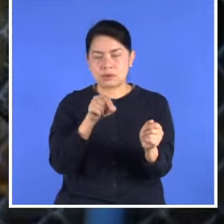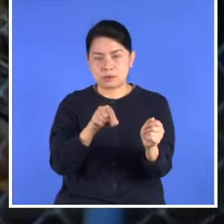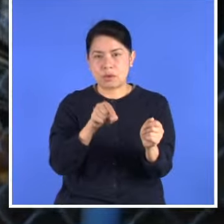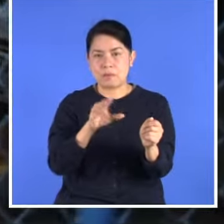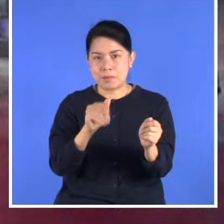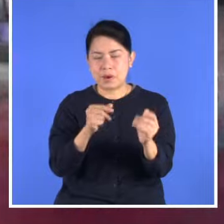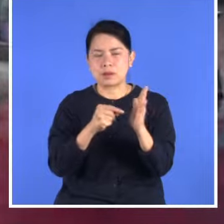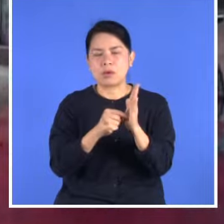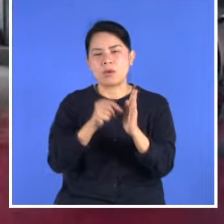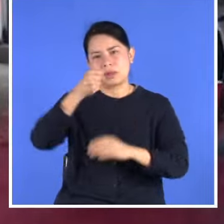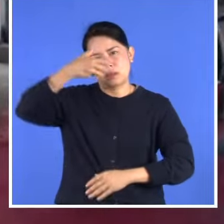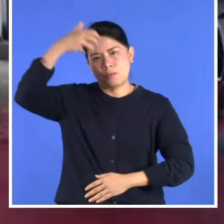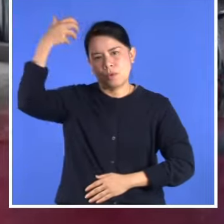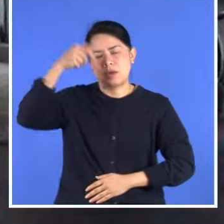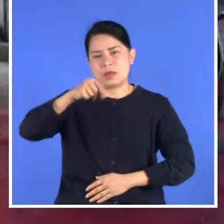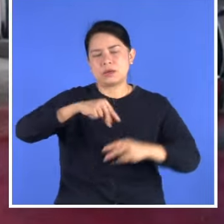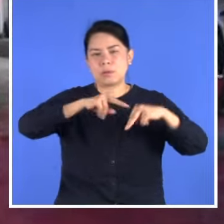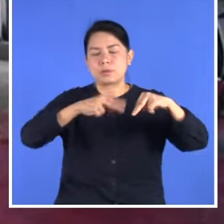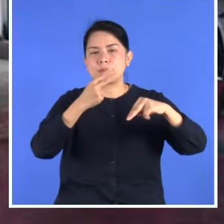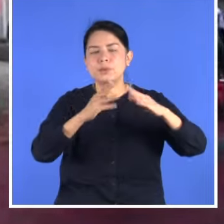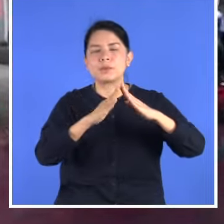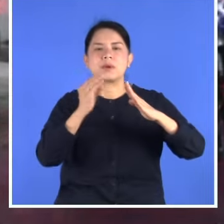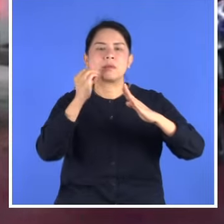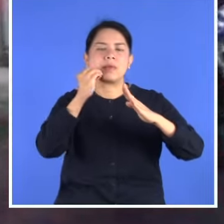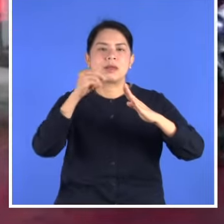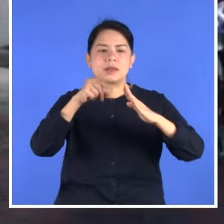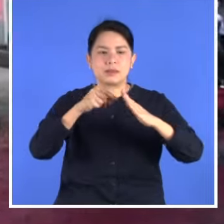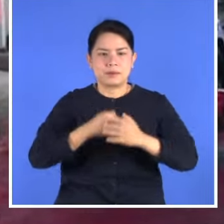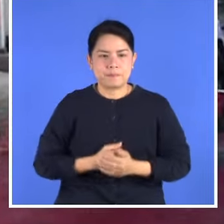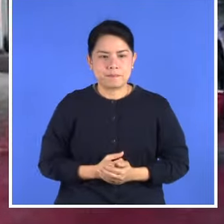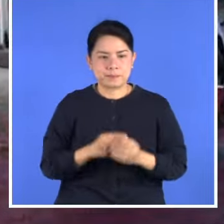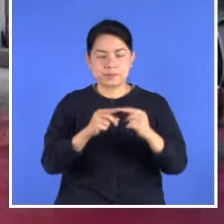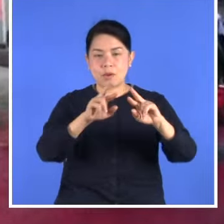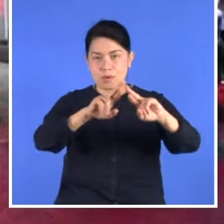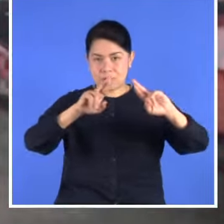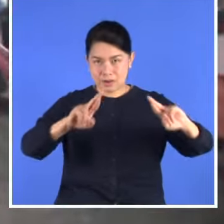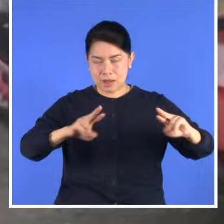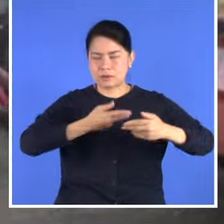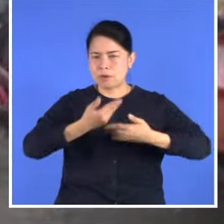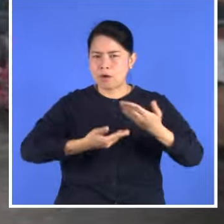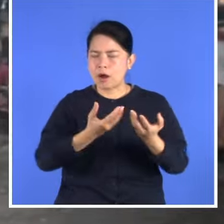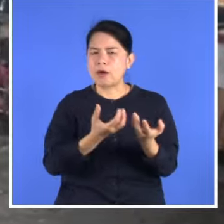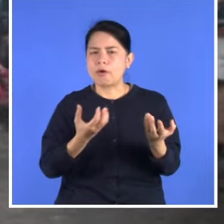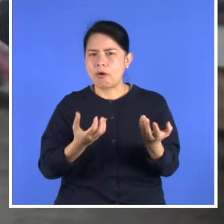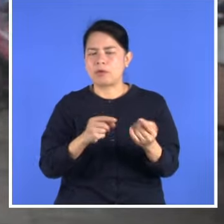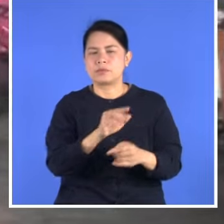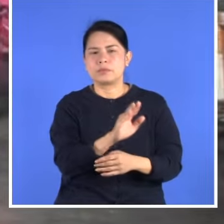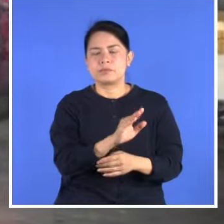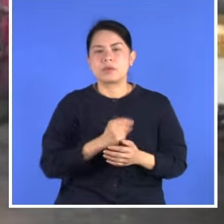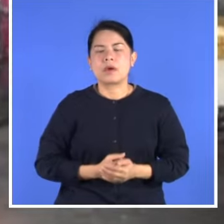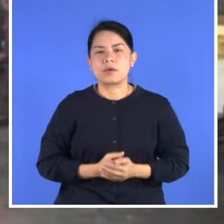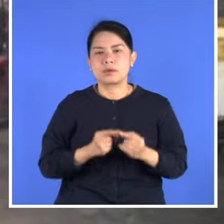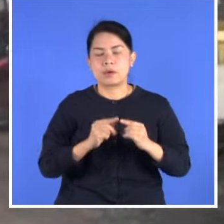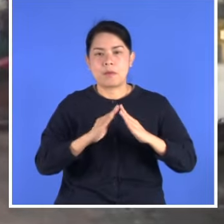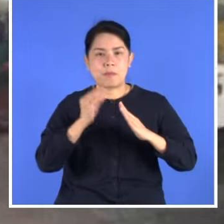ามีคนเนี่ยบุกรุกเข้าไปที่บ้านหลังหนึ่งในเวลากลางคืนนะฮะร้านที่ว่านี้เปิดเป็นร้านขายสินค้าทั่วไปในหมู่บ้านเจ้าของบ้านและกระ